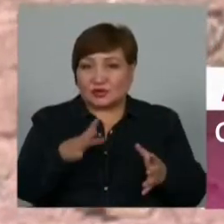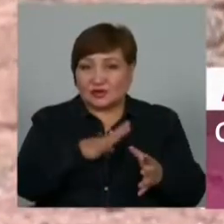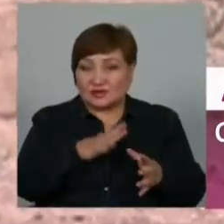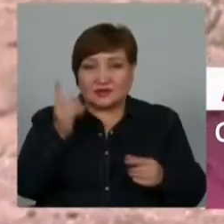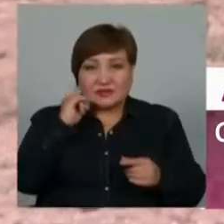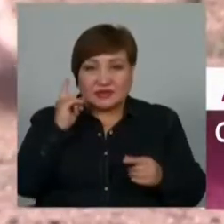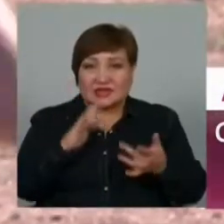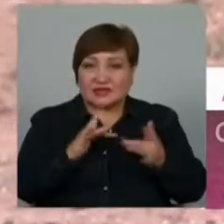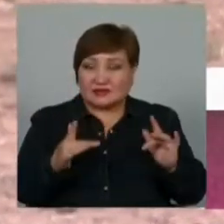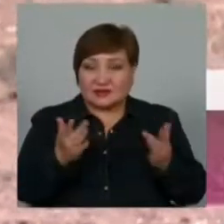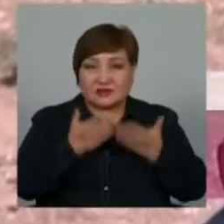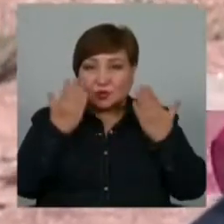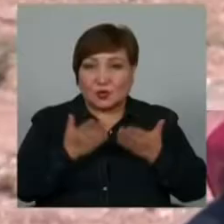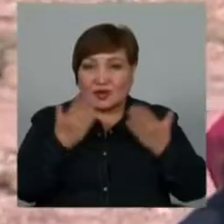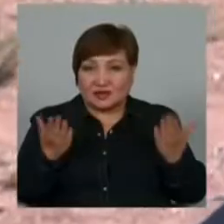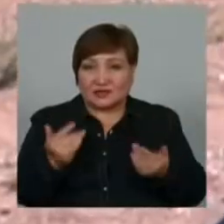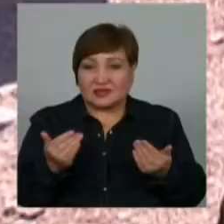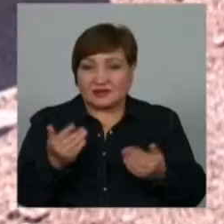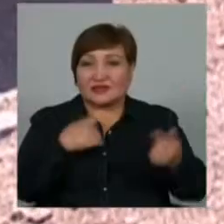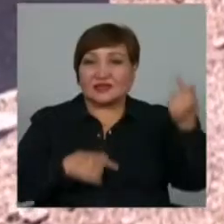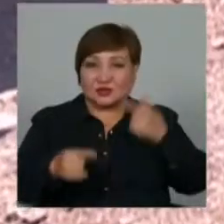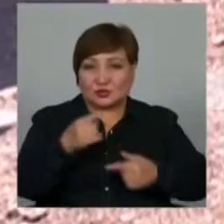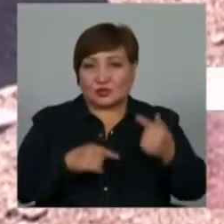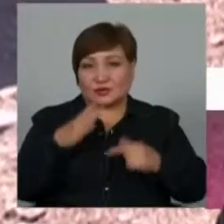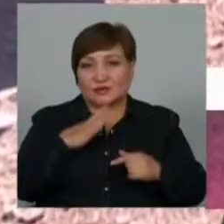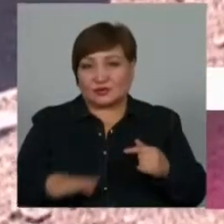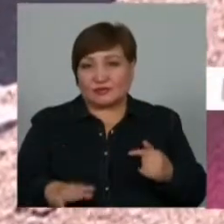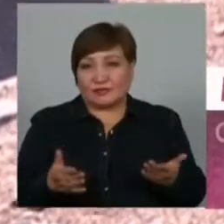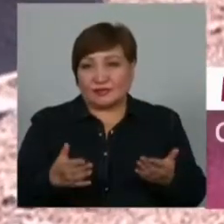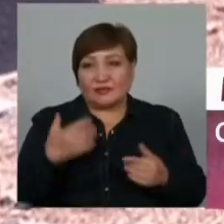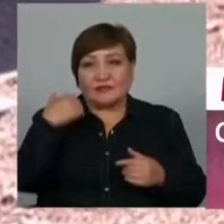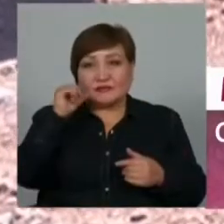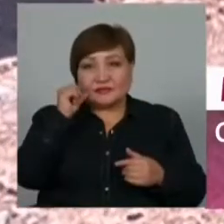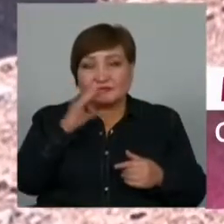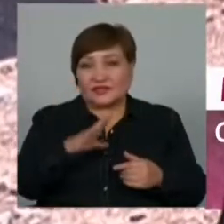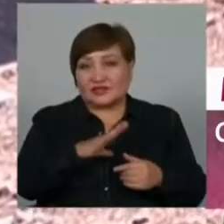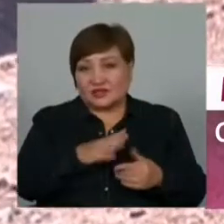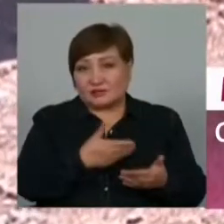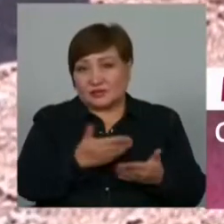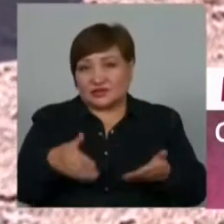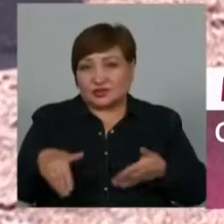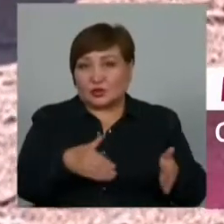де оқымадық. Енді кері кетуге тура келеді. Естіген жоқпыз, кеше біз жолда болдық. А бүгін